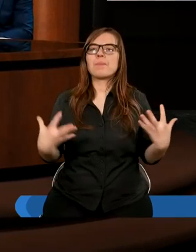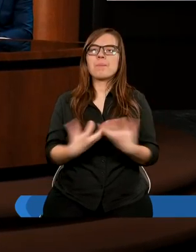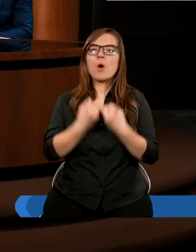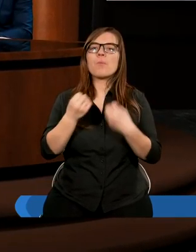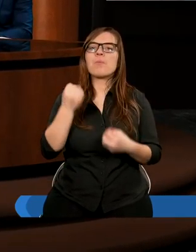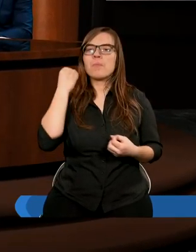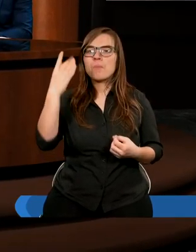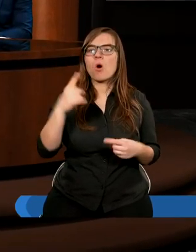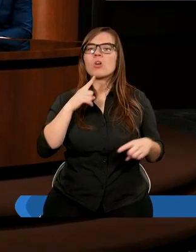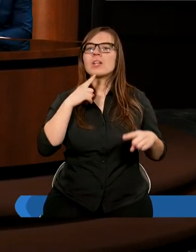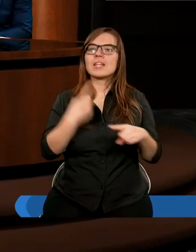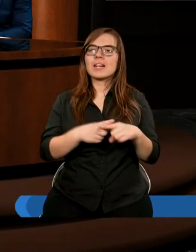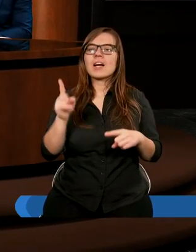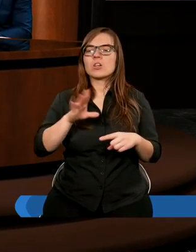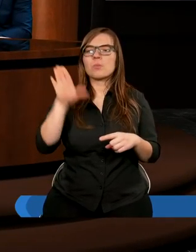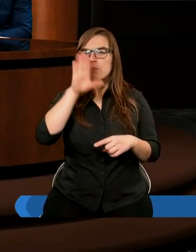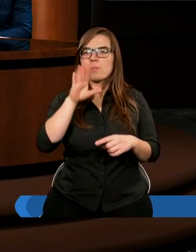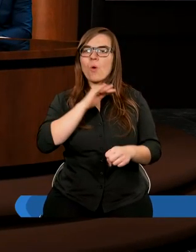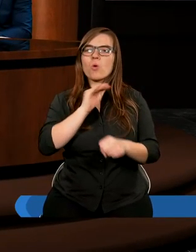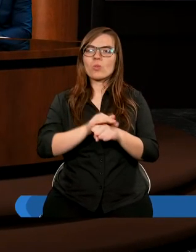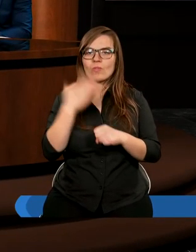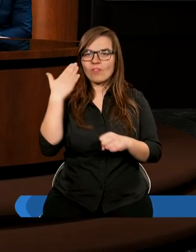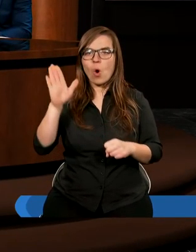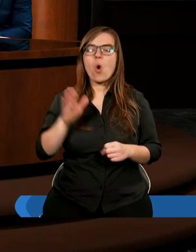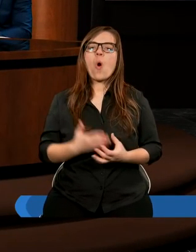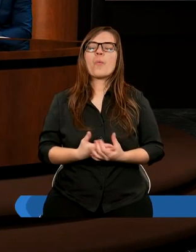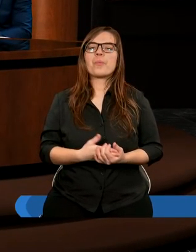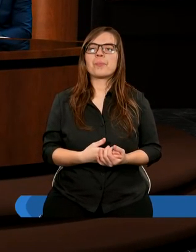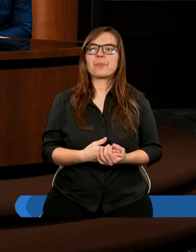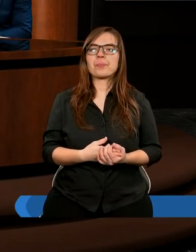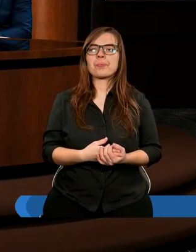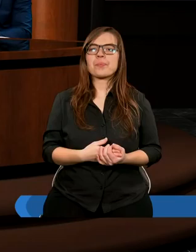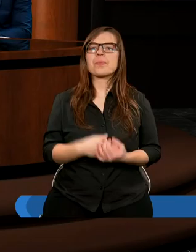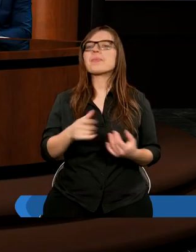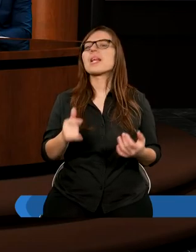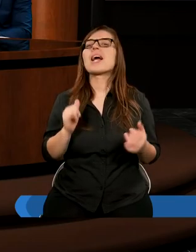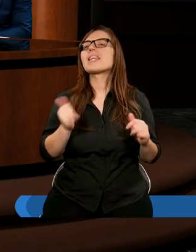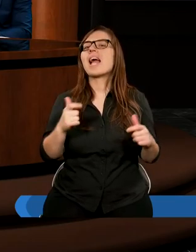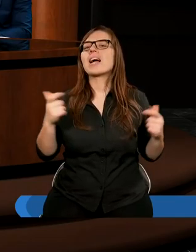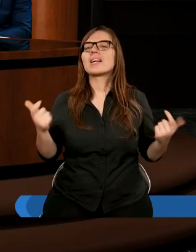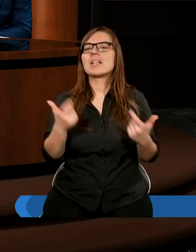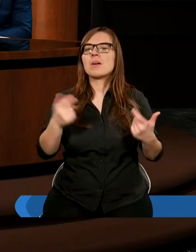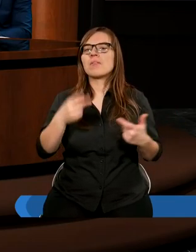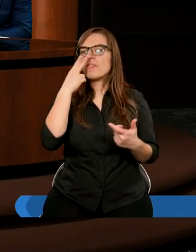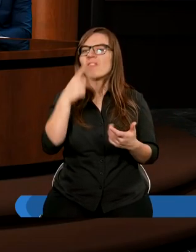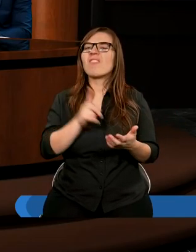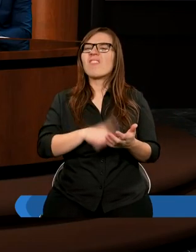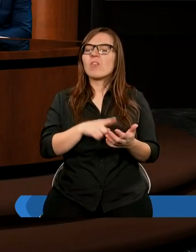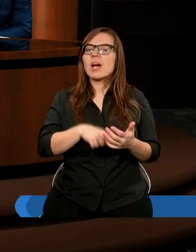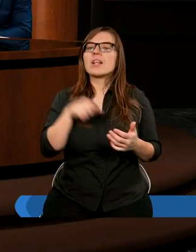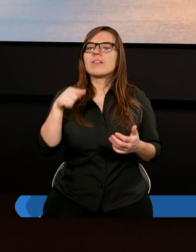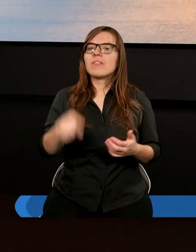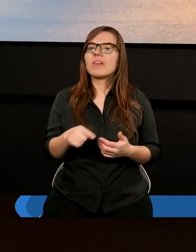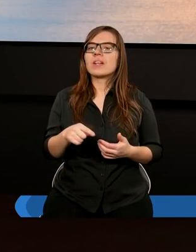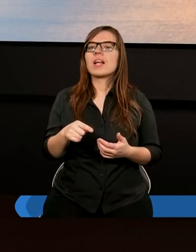mądre i zgodne z wolą Bożą decyzje. A jakie niebezpieczeństwa widzicie właśnie w takim